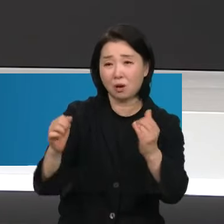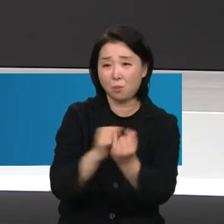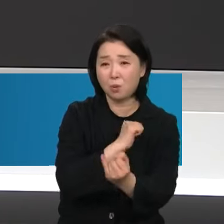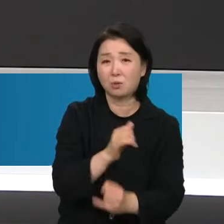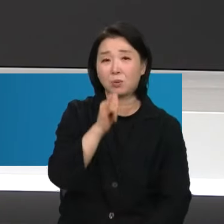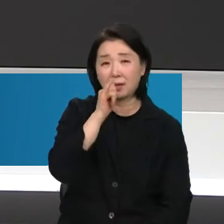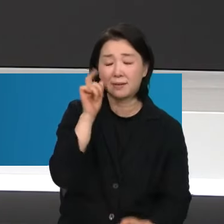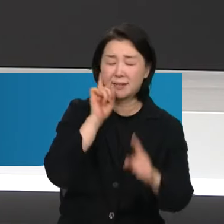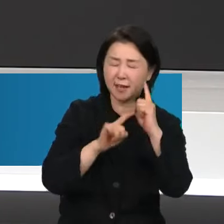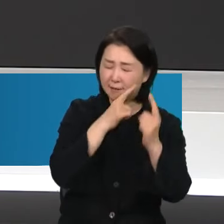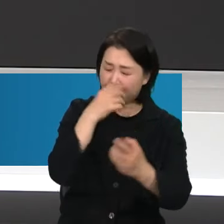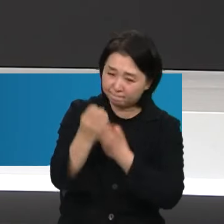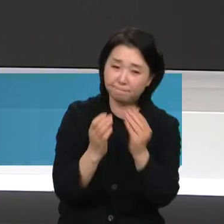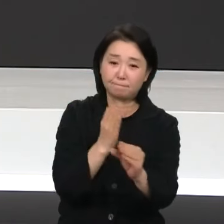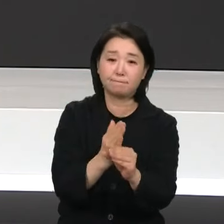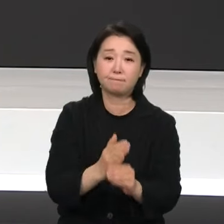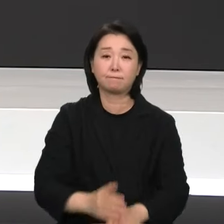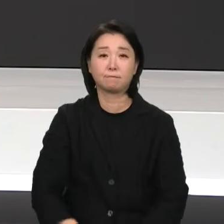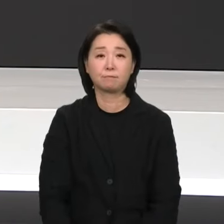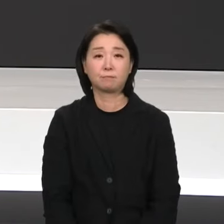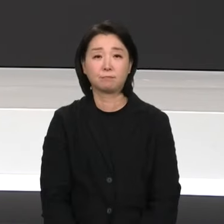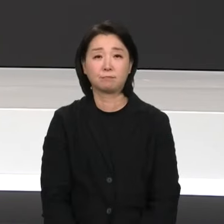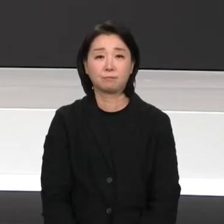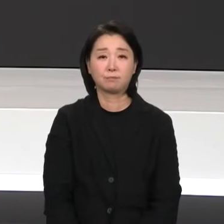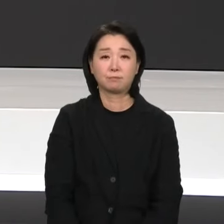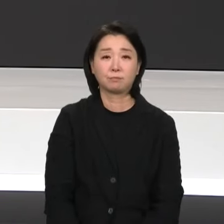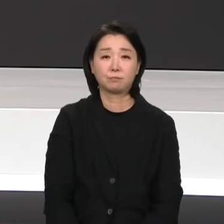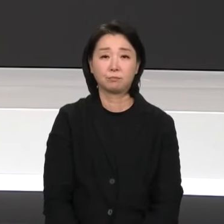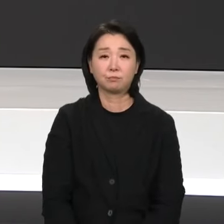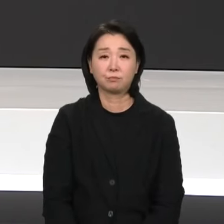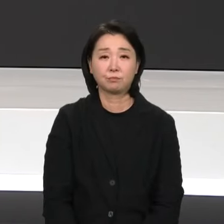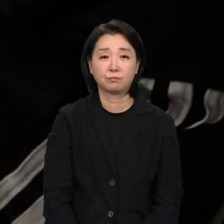남긴 상처를 증언하고 나섰습니다. 먼저 임예은 기자입니다.